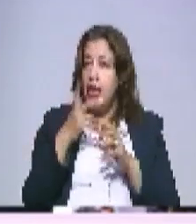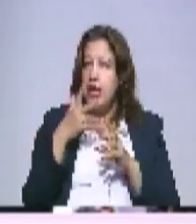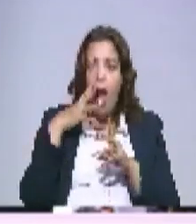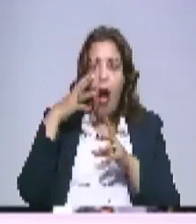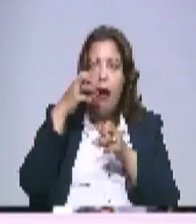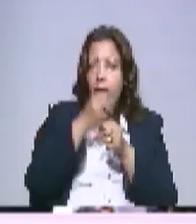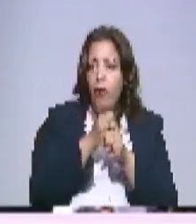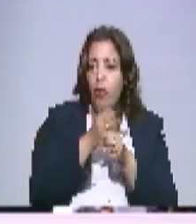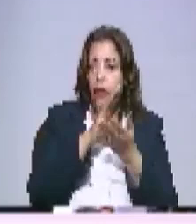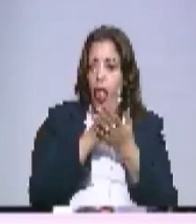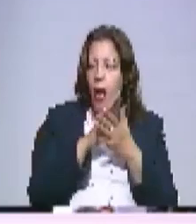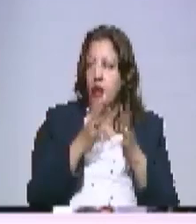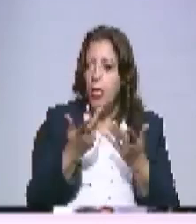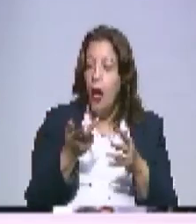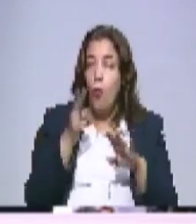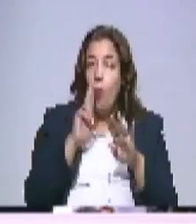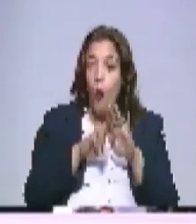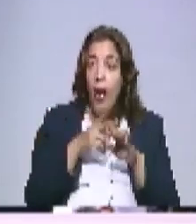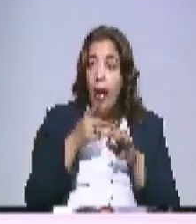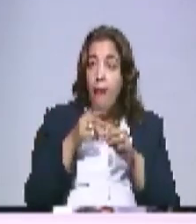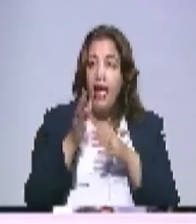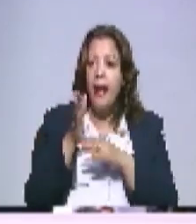القلقاس والارنبيط والتونه.